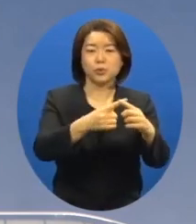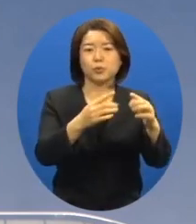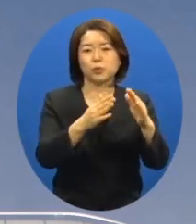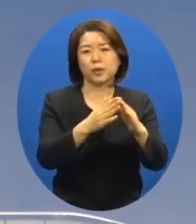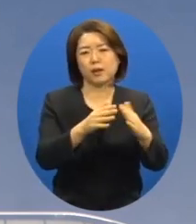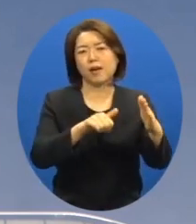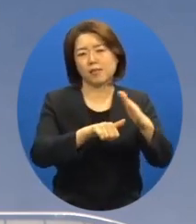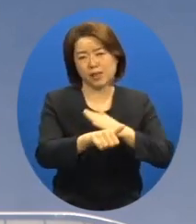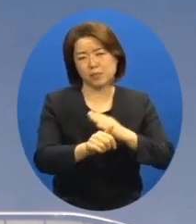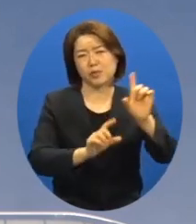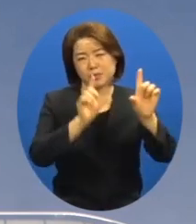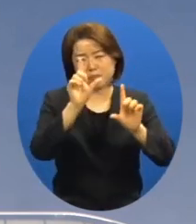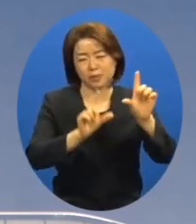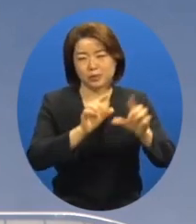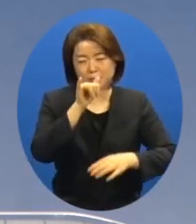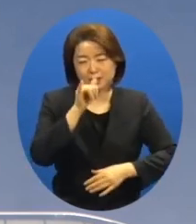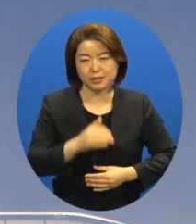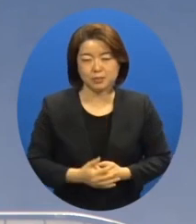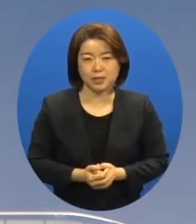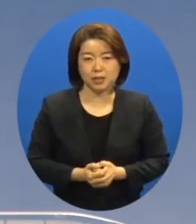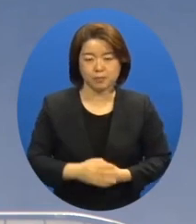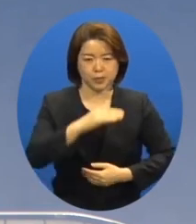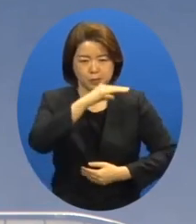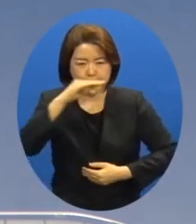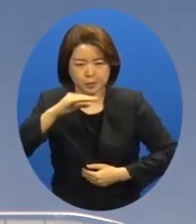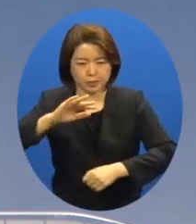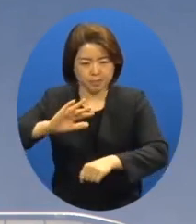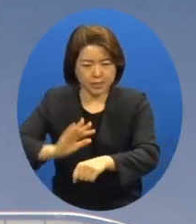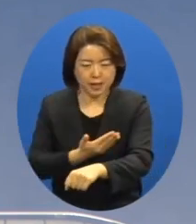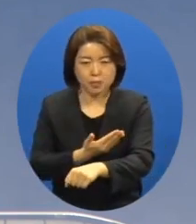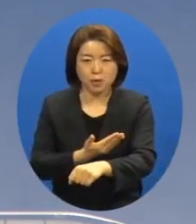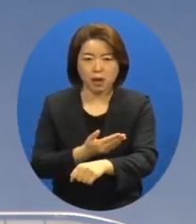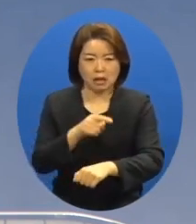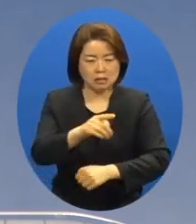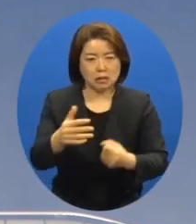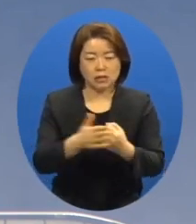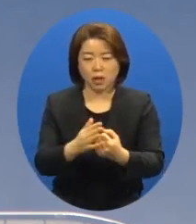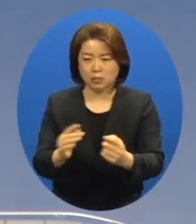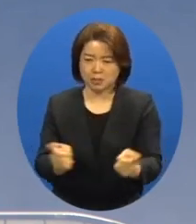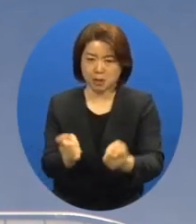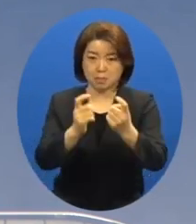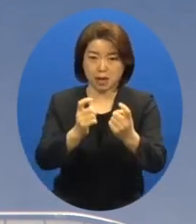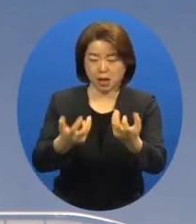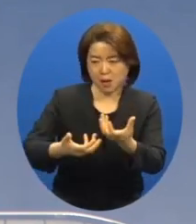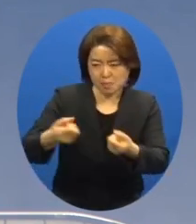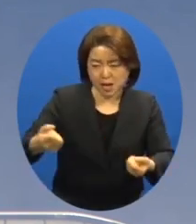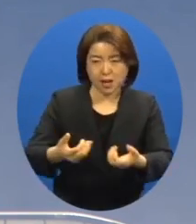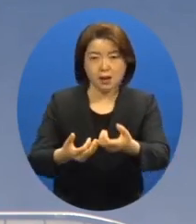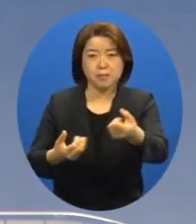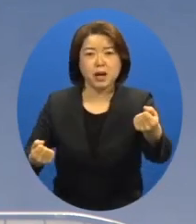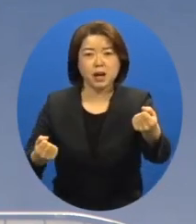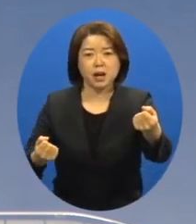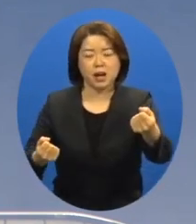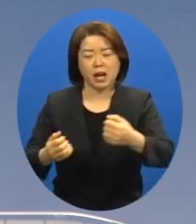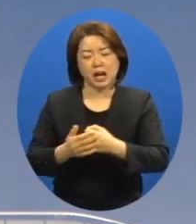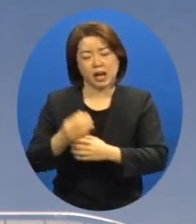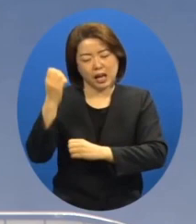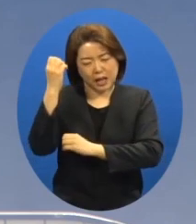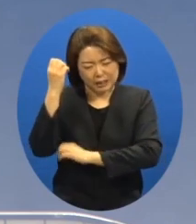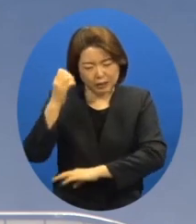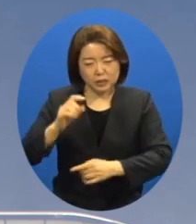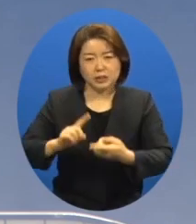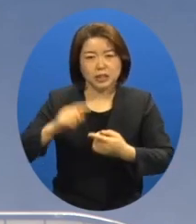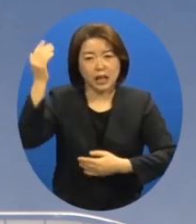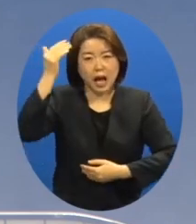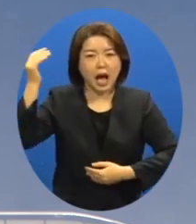그런 교회였습니다. 옳고 그른 것 가지고 서로 싸우고 파가 갈라지는 전형적인 한국 교회의